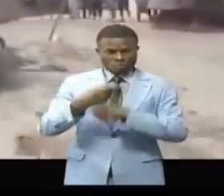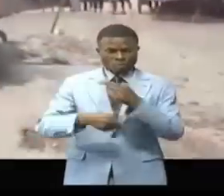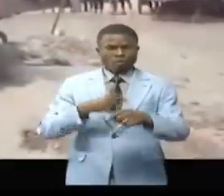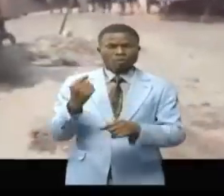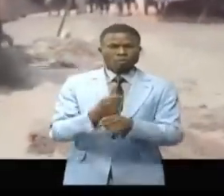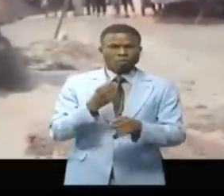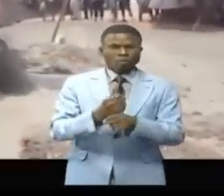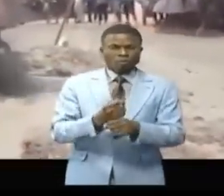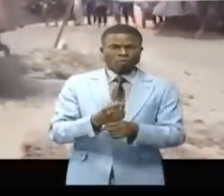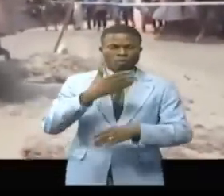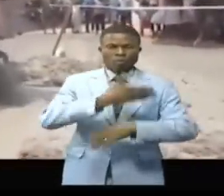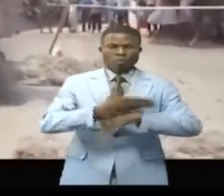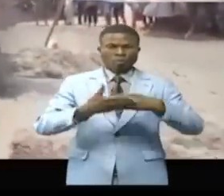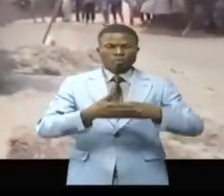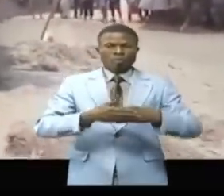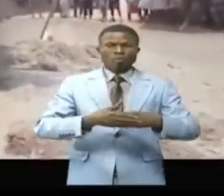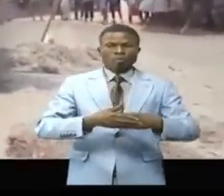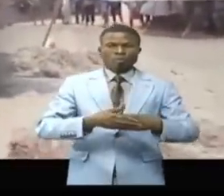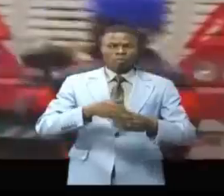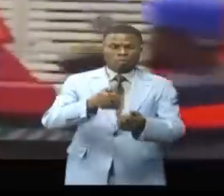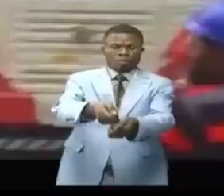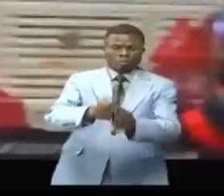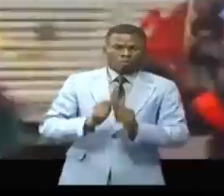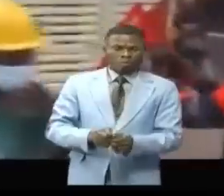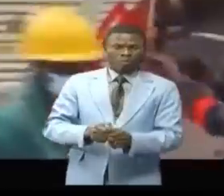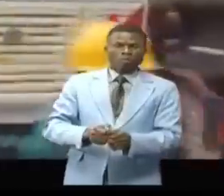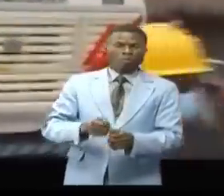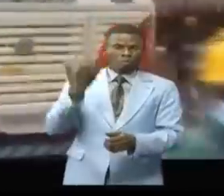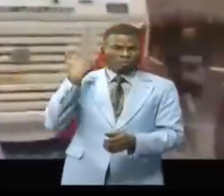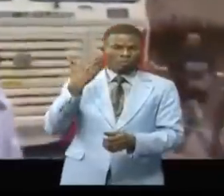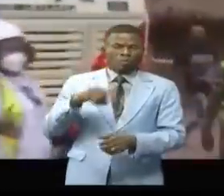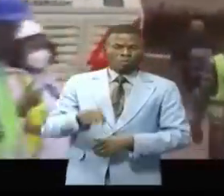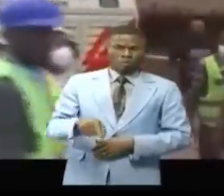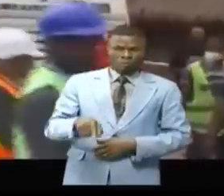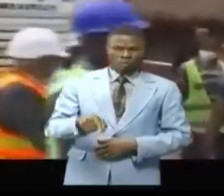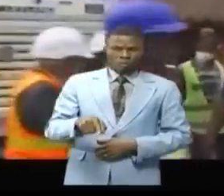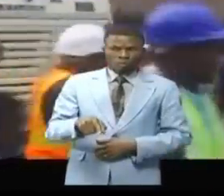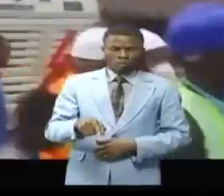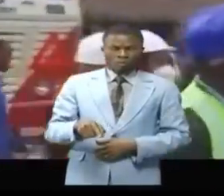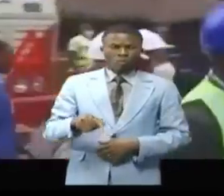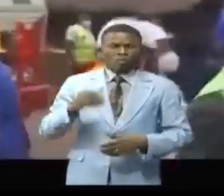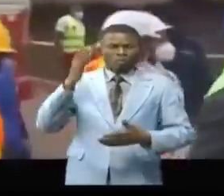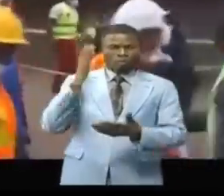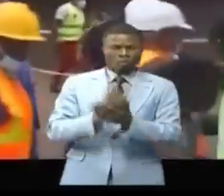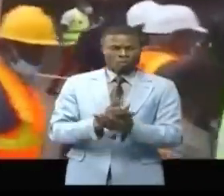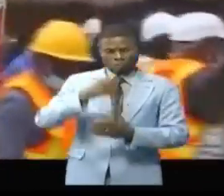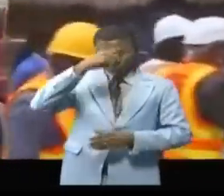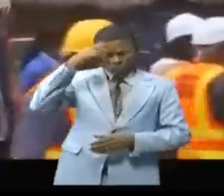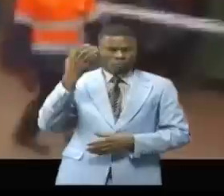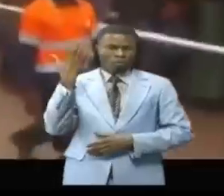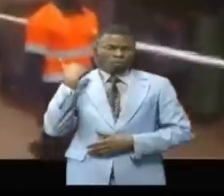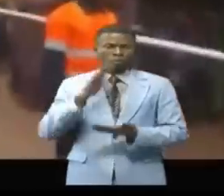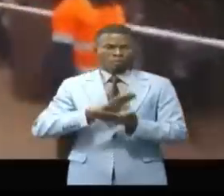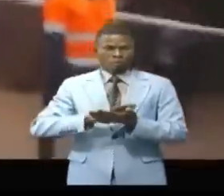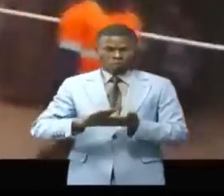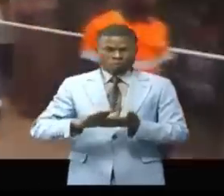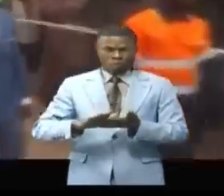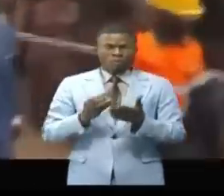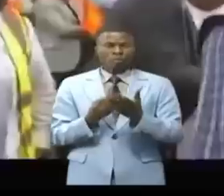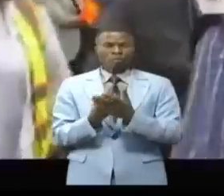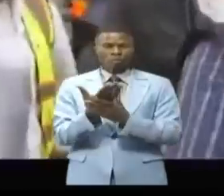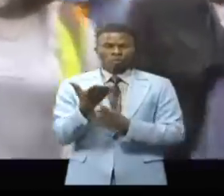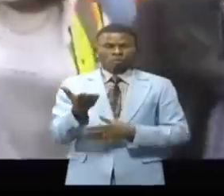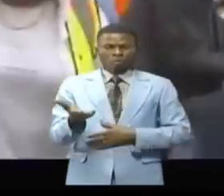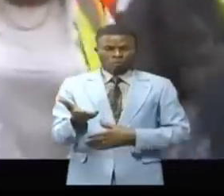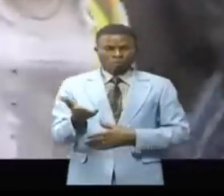travaux d'installation de puits de forage d'eau dans l'objectif de lutter contre la pénurie d'eau potable, source de plusieurs